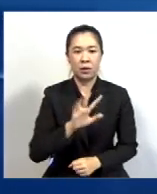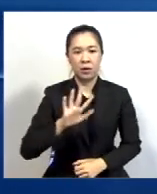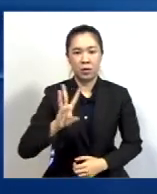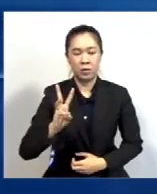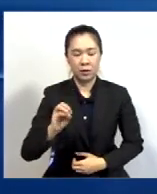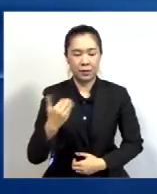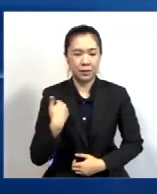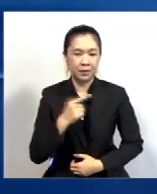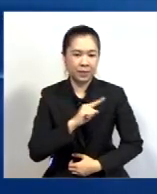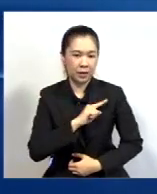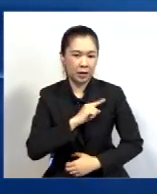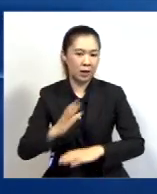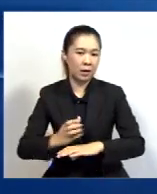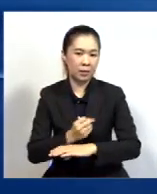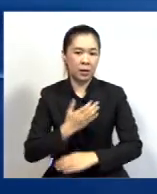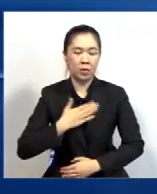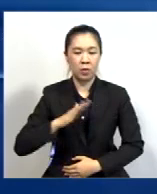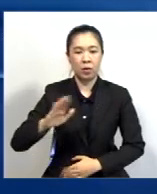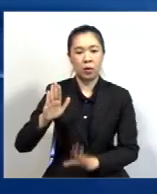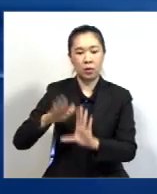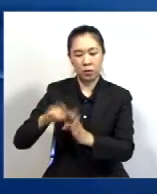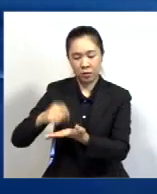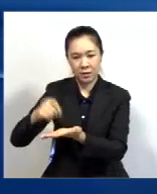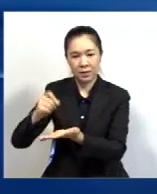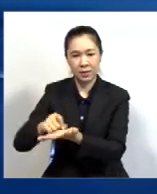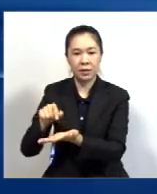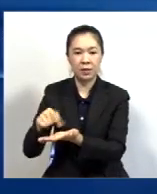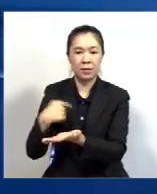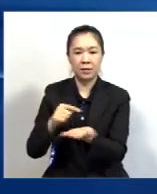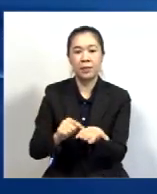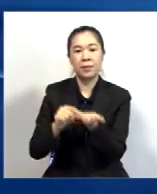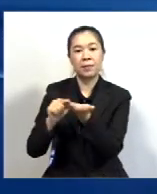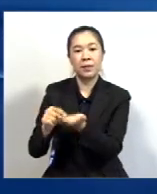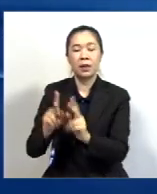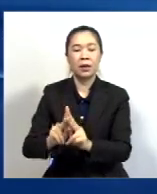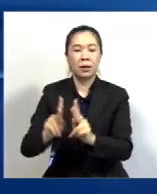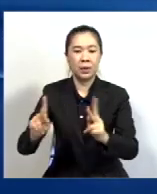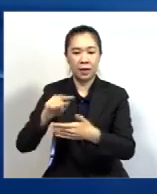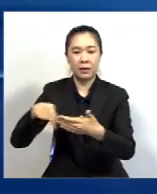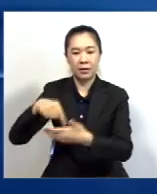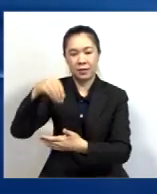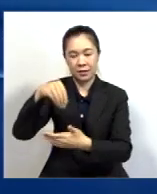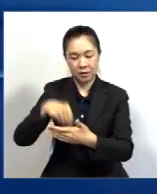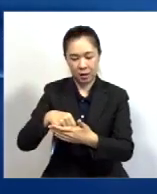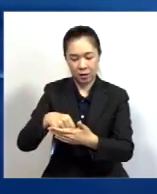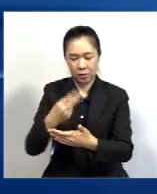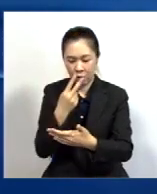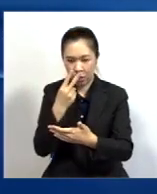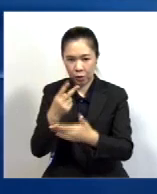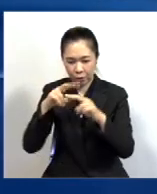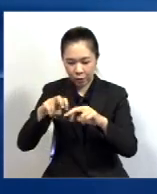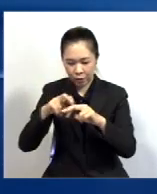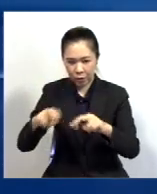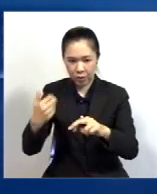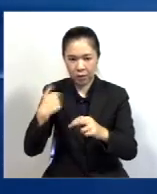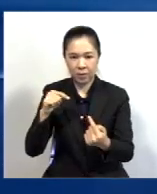งเป็นหน้าที่และอำนาจของนายทะเบียนพรรคการเมืองที่จะรายงานไปยังคณะกรรมการการเลือกตั้งเพื่อพิจารณาและมีมติให้